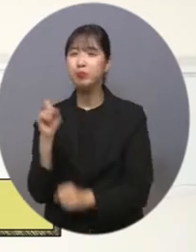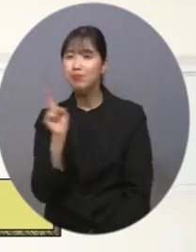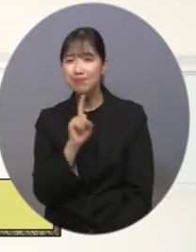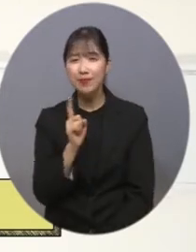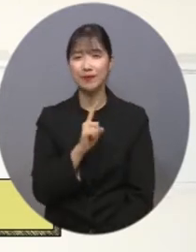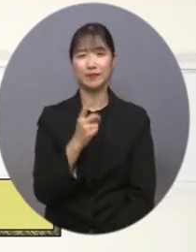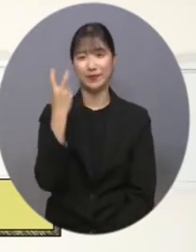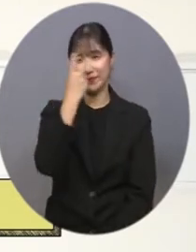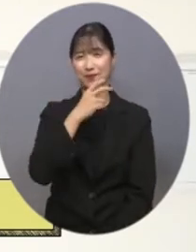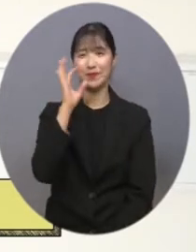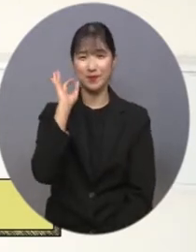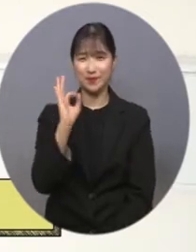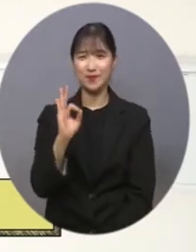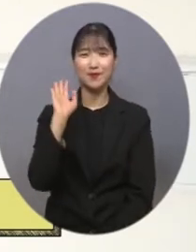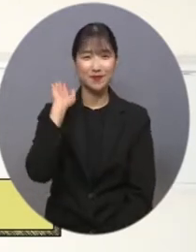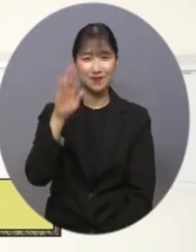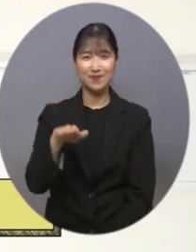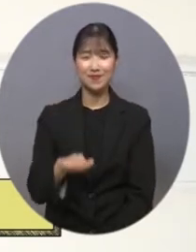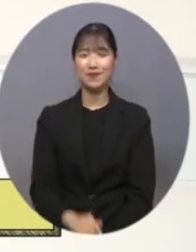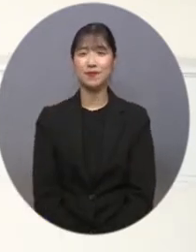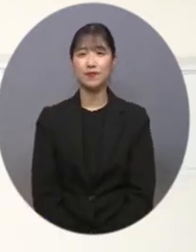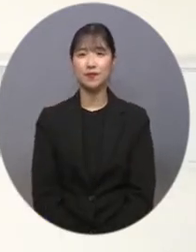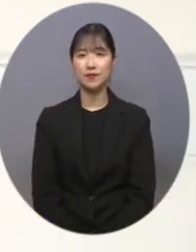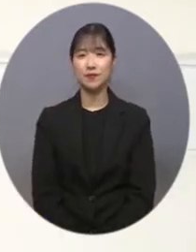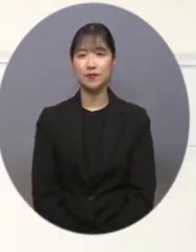바로 살펴보도록 하겠습니다. 가보시죠.